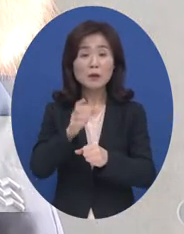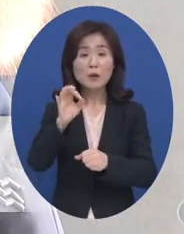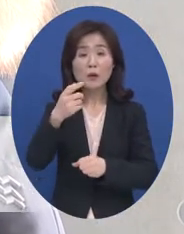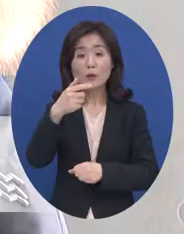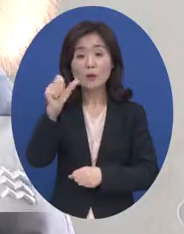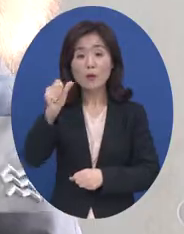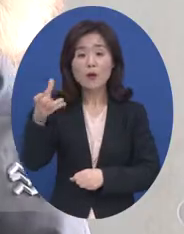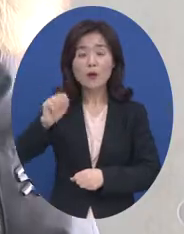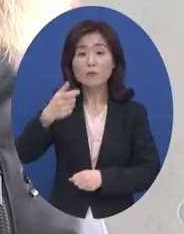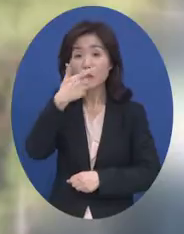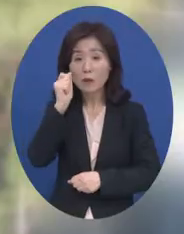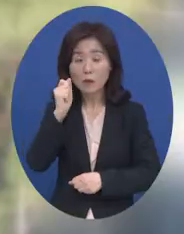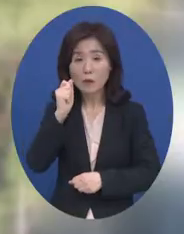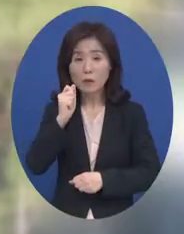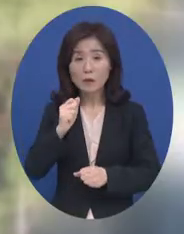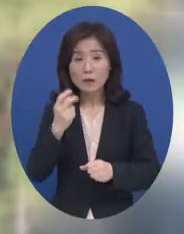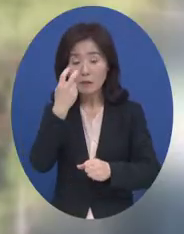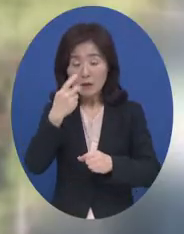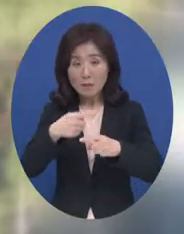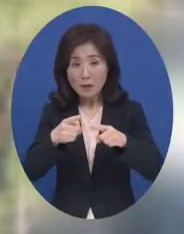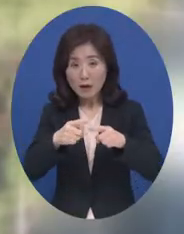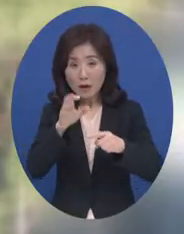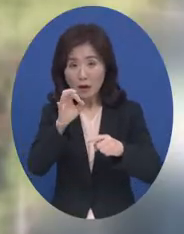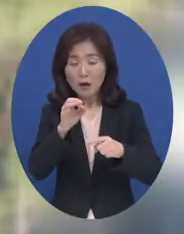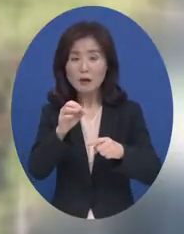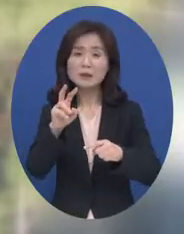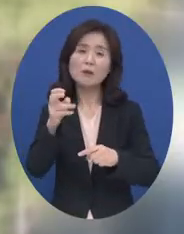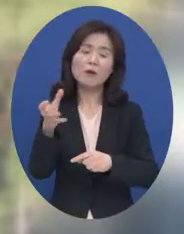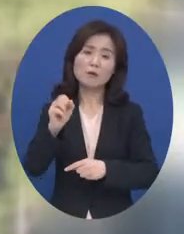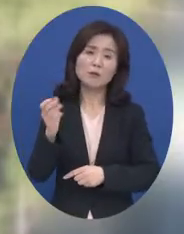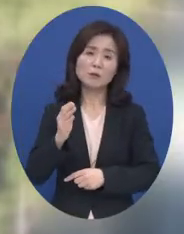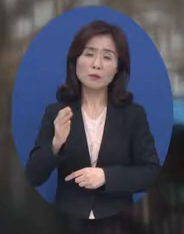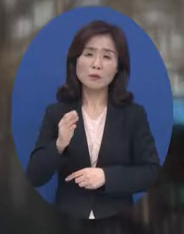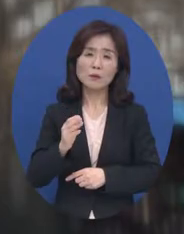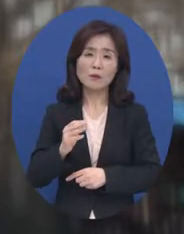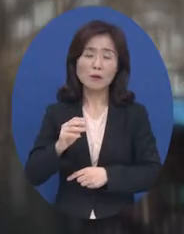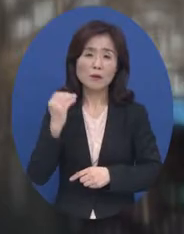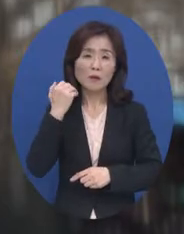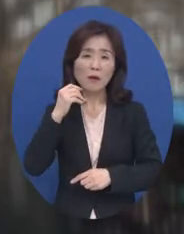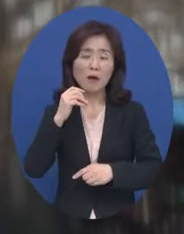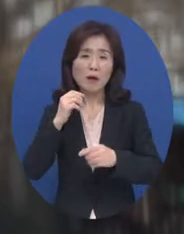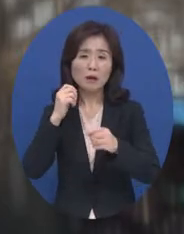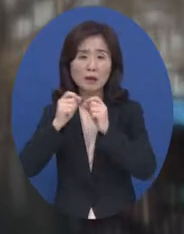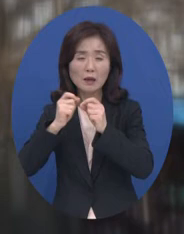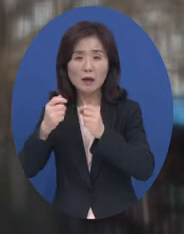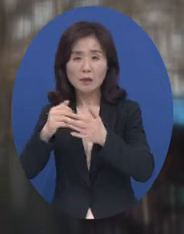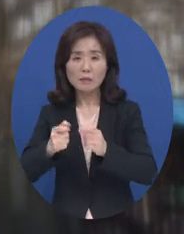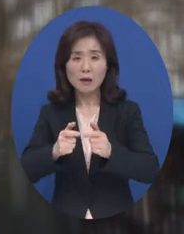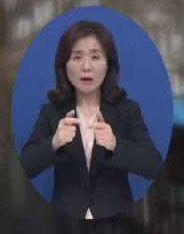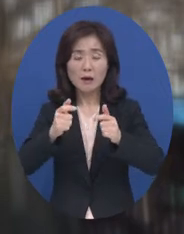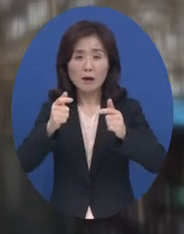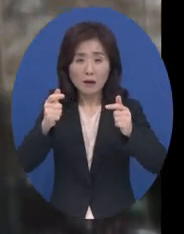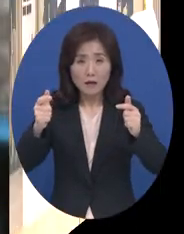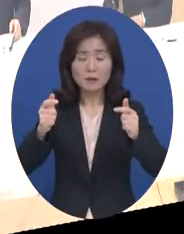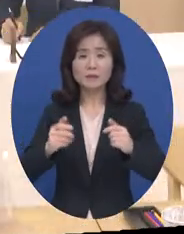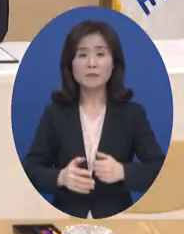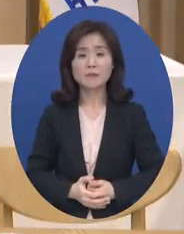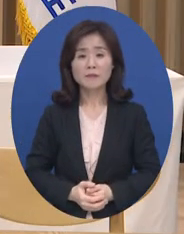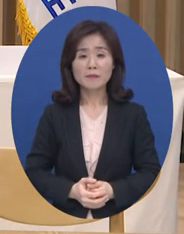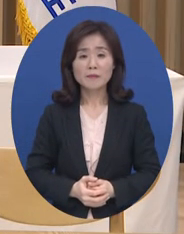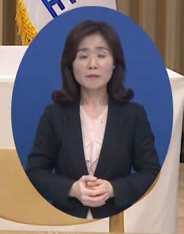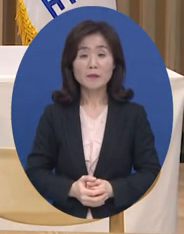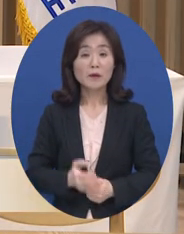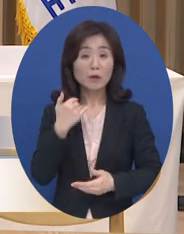5억이 도 낮아요 전세난 속에 경기자 곳곳에서 깡통전세 등의 전세 잡기가 희생을 부리는 상황